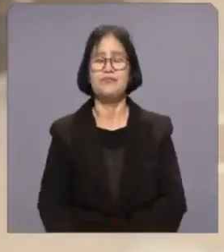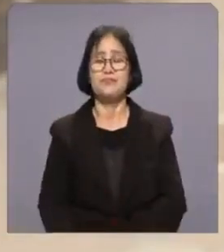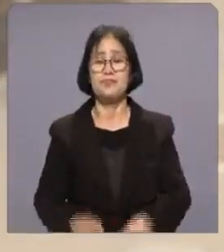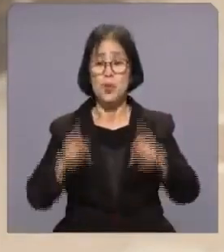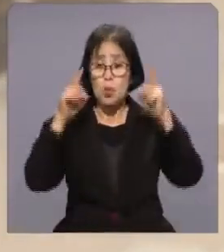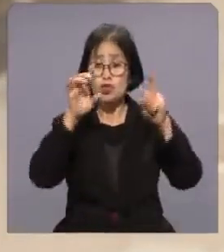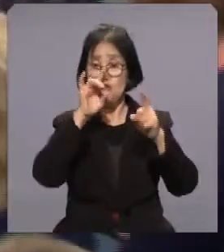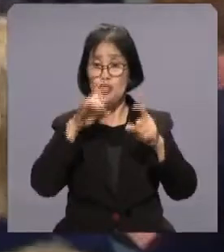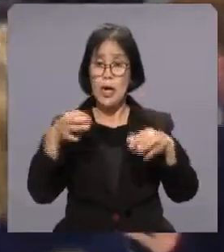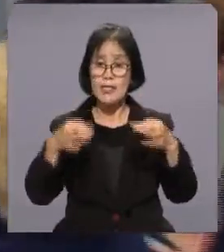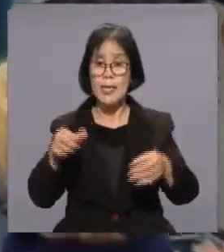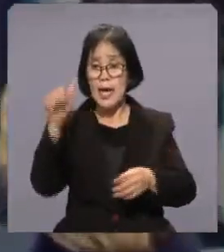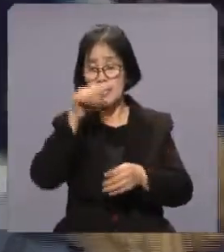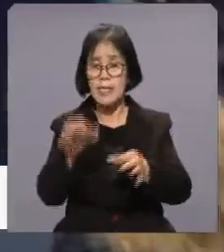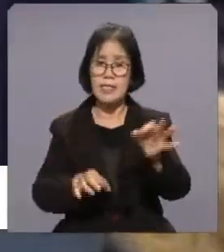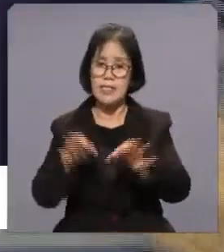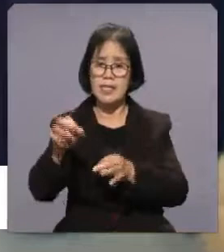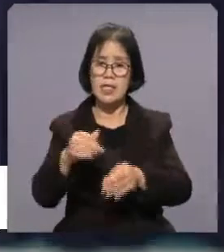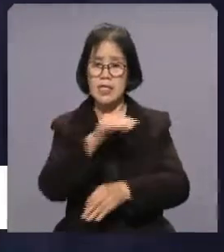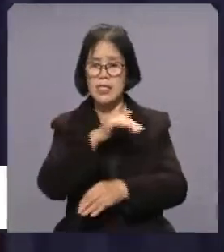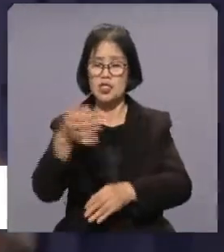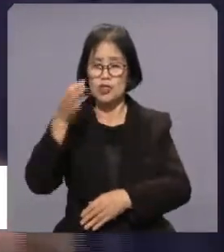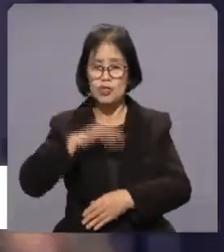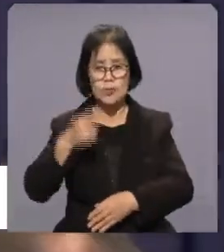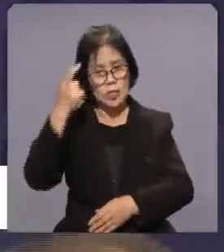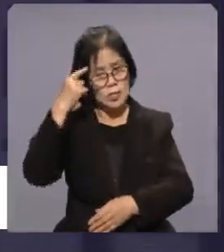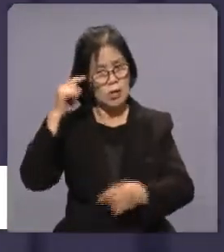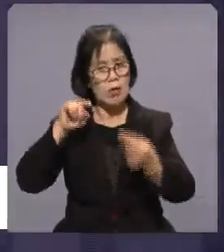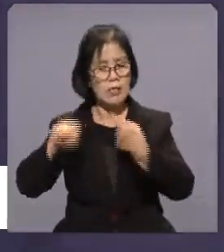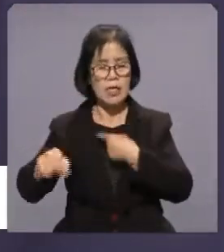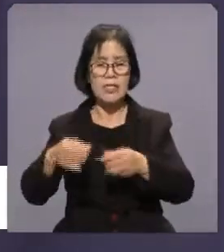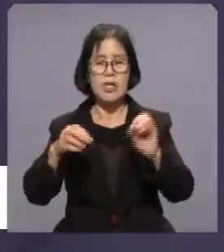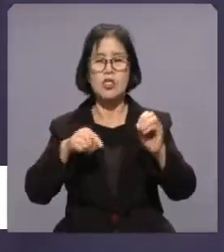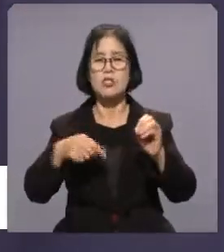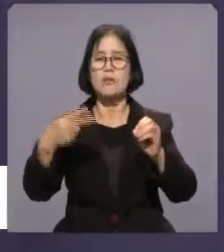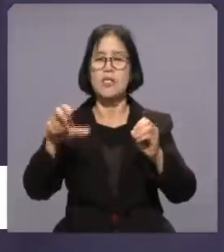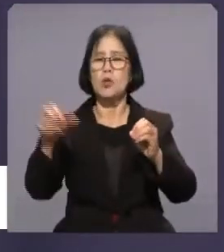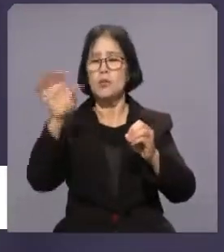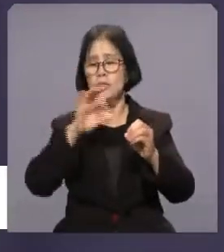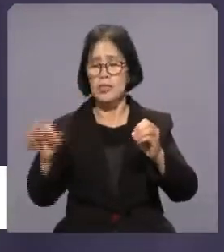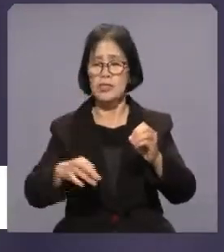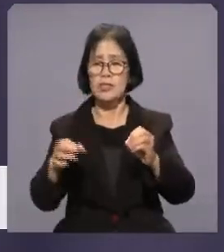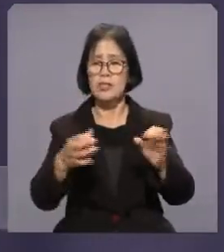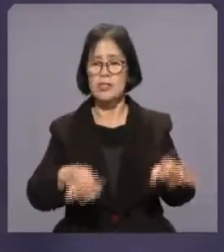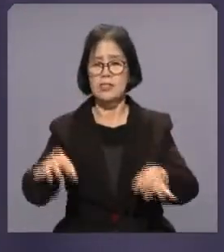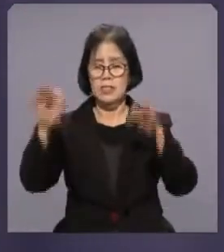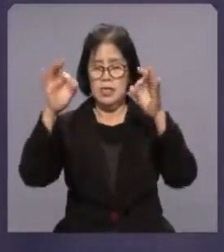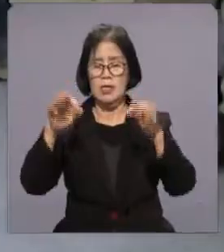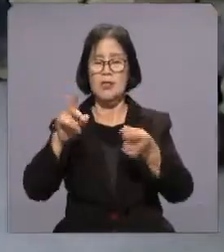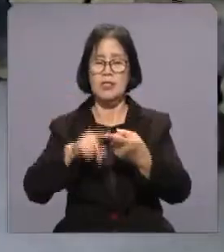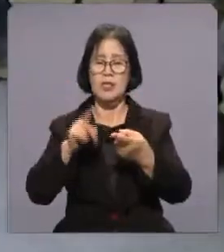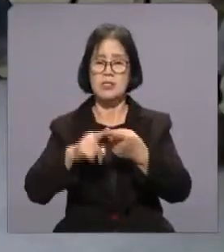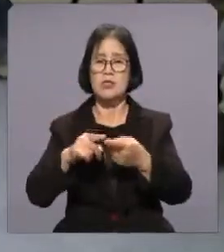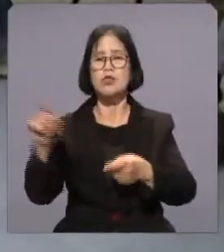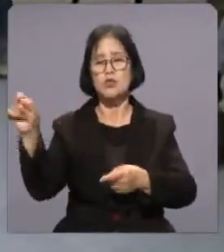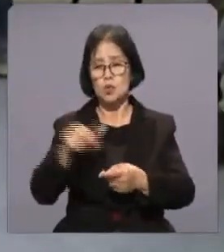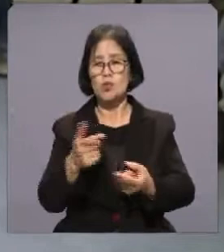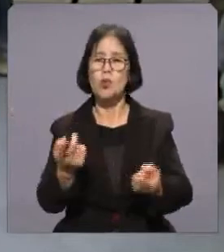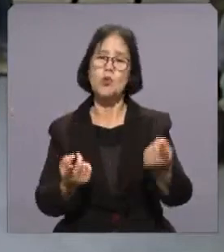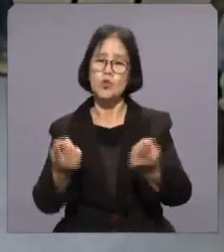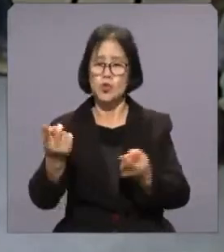호주 중앙은행이 아시아시장에서 기준금리를 예상과 달리 0.25% 포인트 인상한 부분도 속도